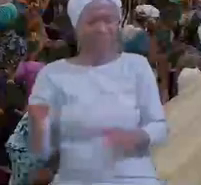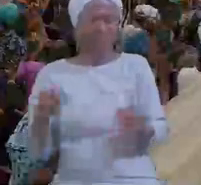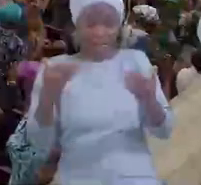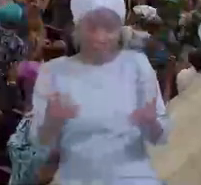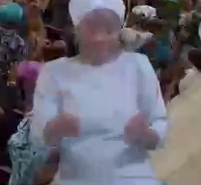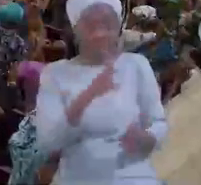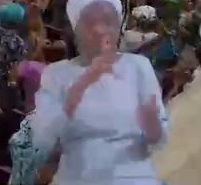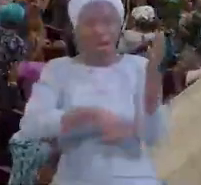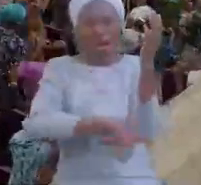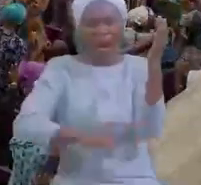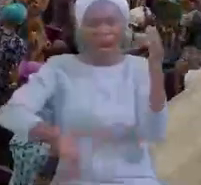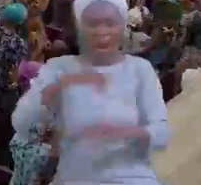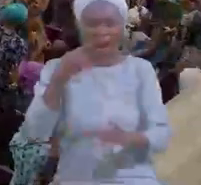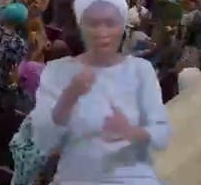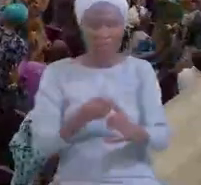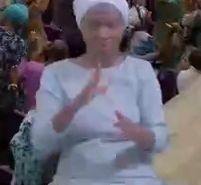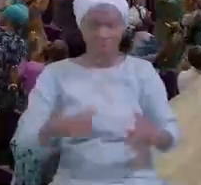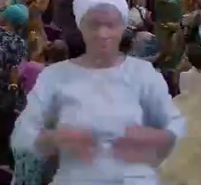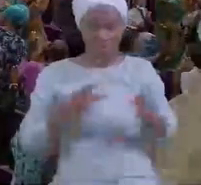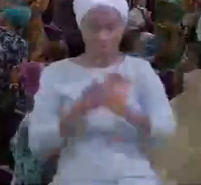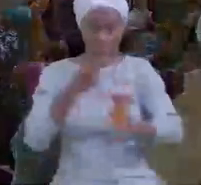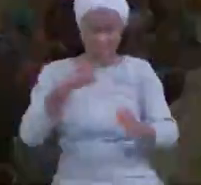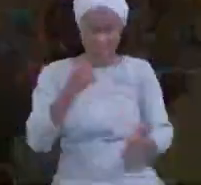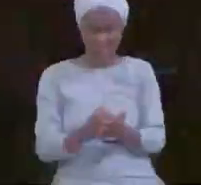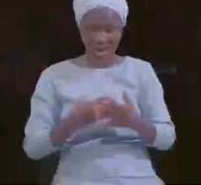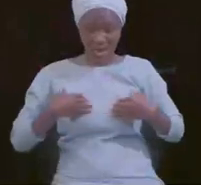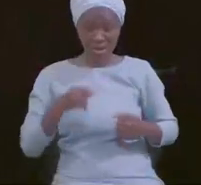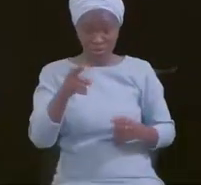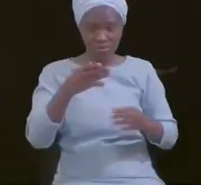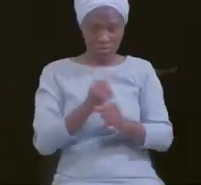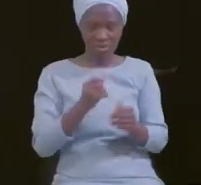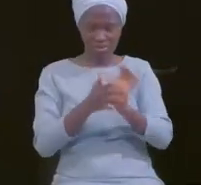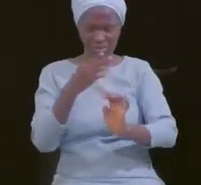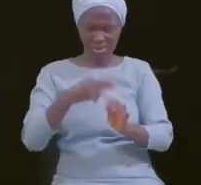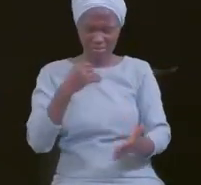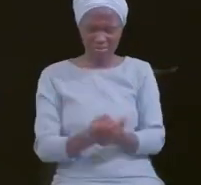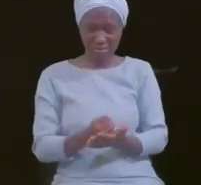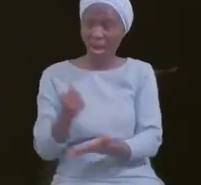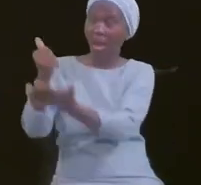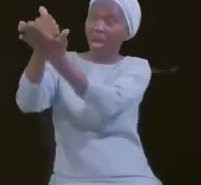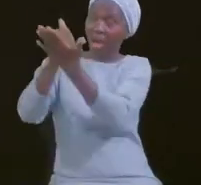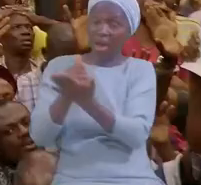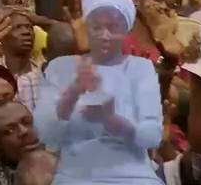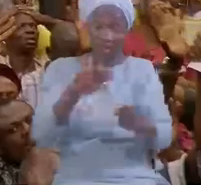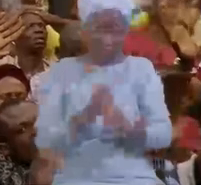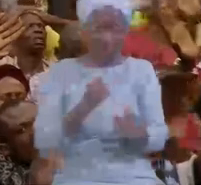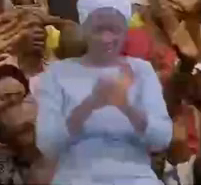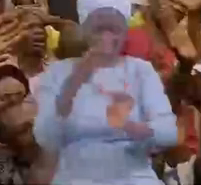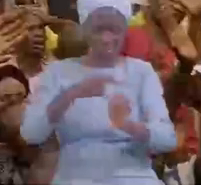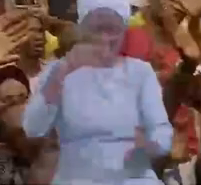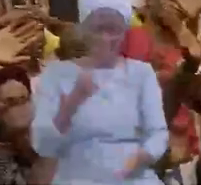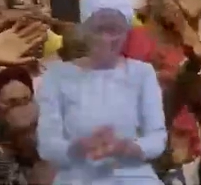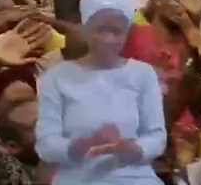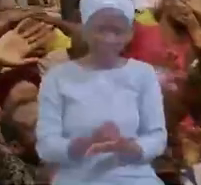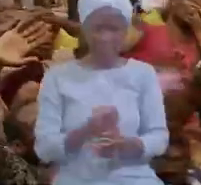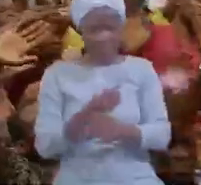vie. La guérison, vous en avez. La santé, vous en avez. La délivrance,